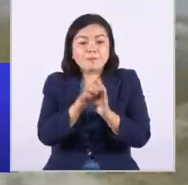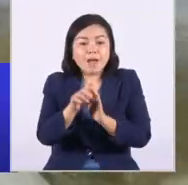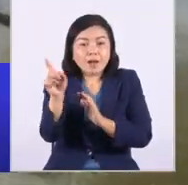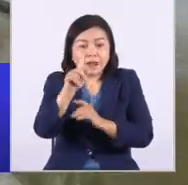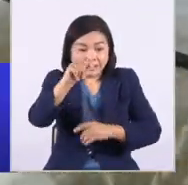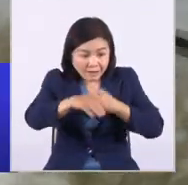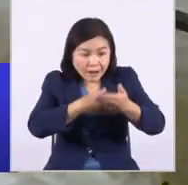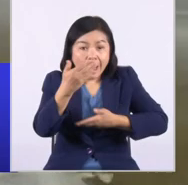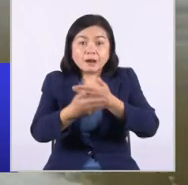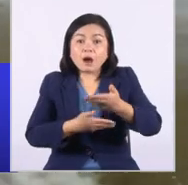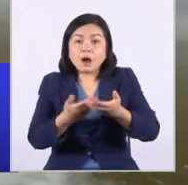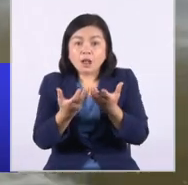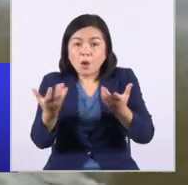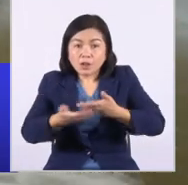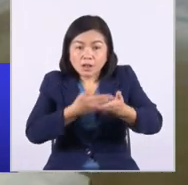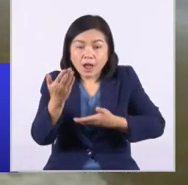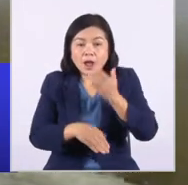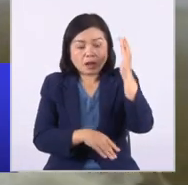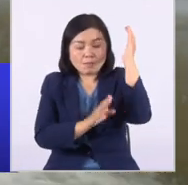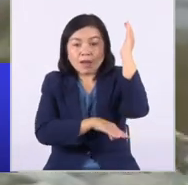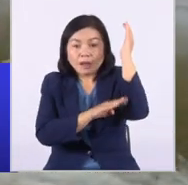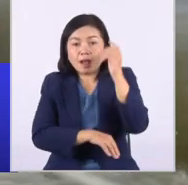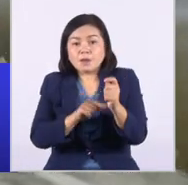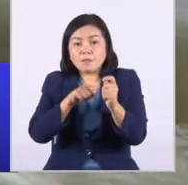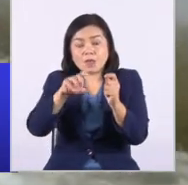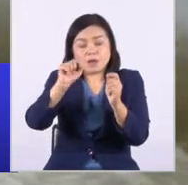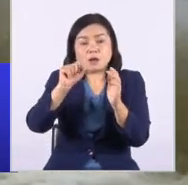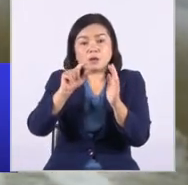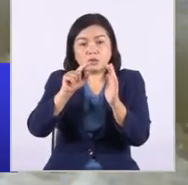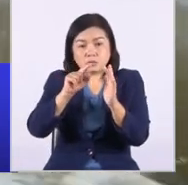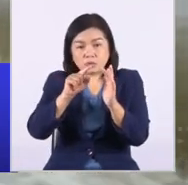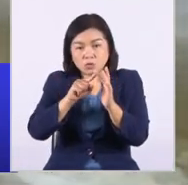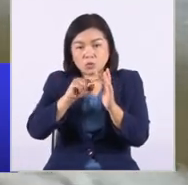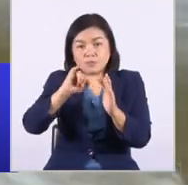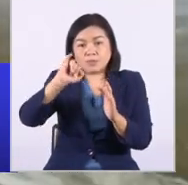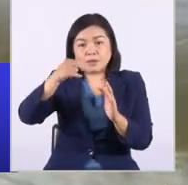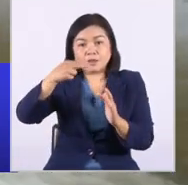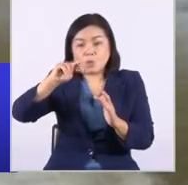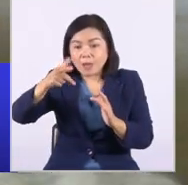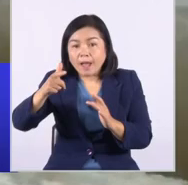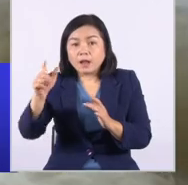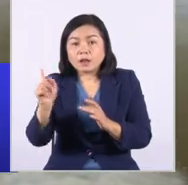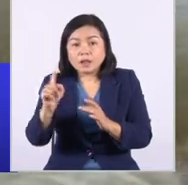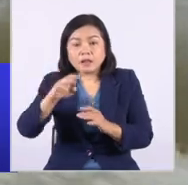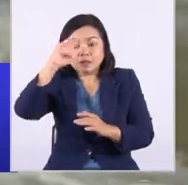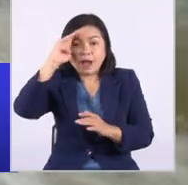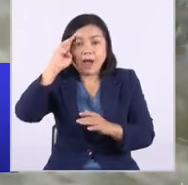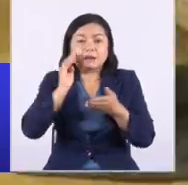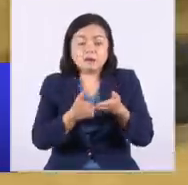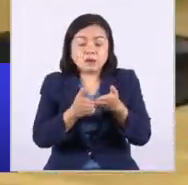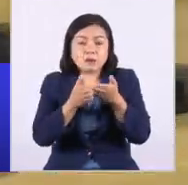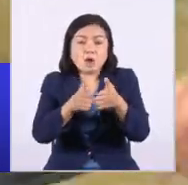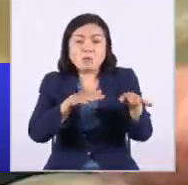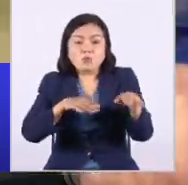ลาดมูโนะอำเภอสุไหงโกลกค่ะทางผู้บังคับกองร้อยลาดตระเวนหน่วยเฉพาะกิจนาวิกโยธินกองทัพเรือพร้อม